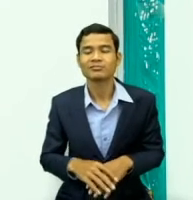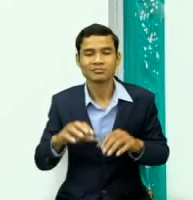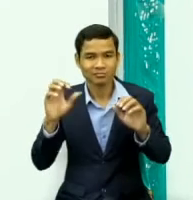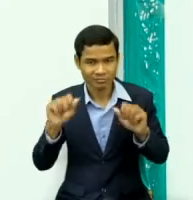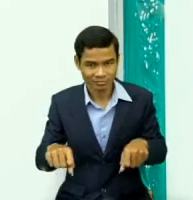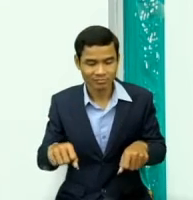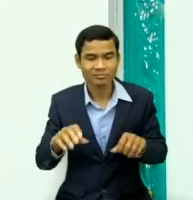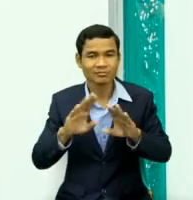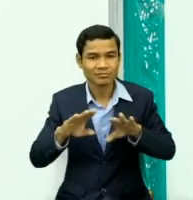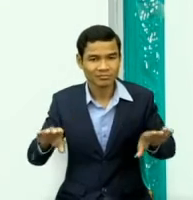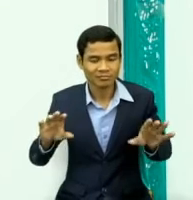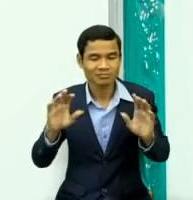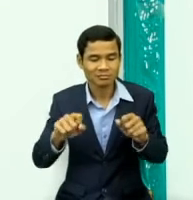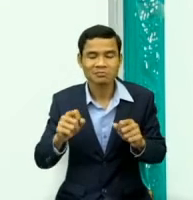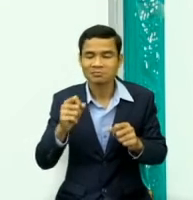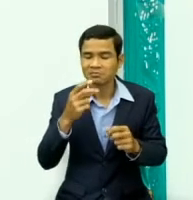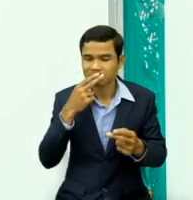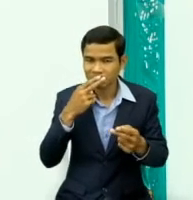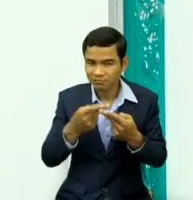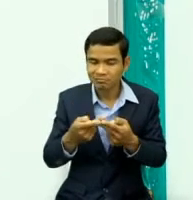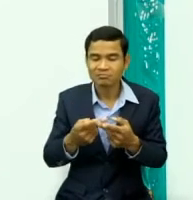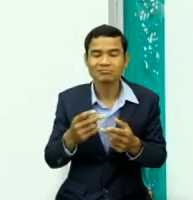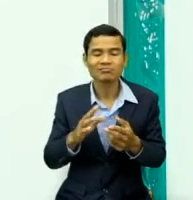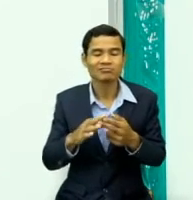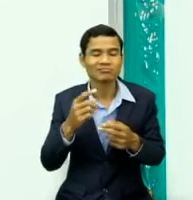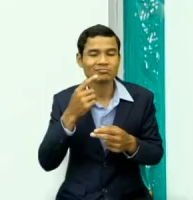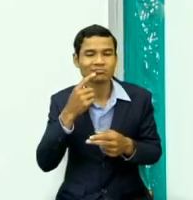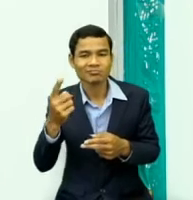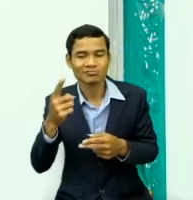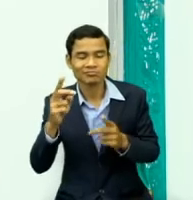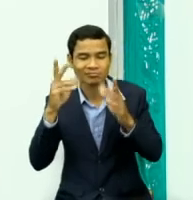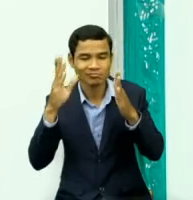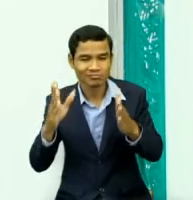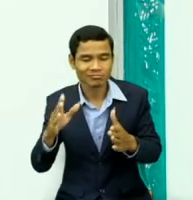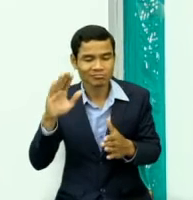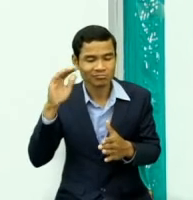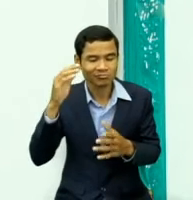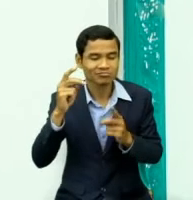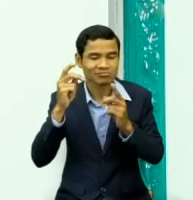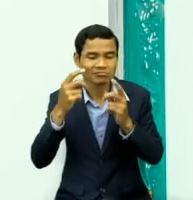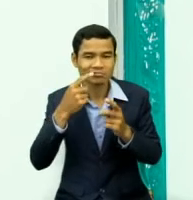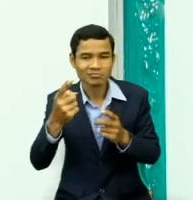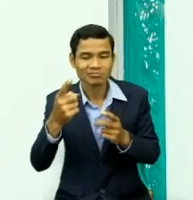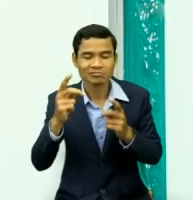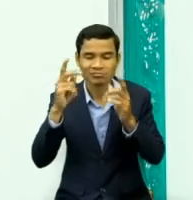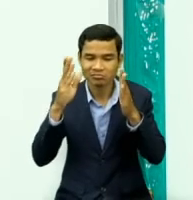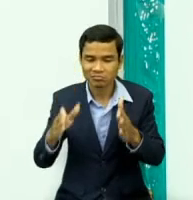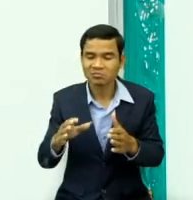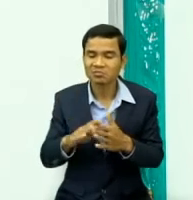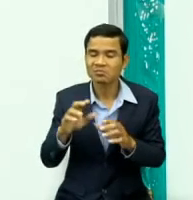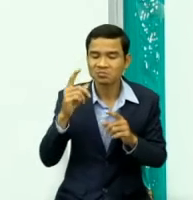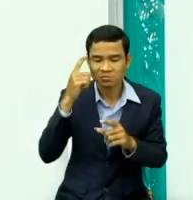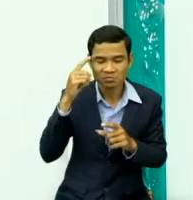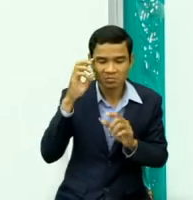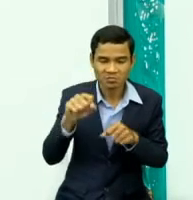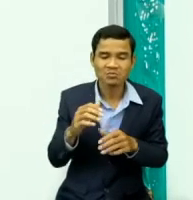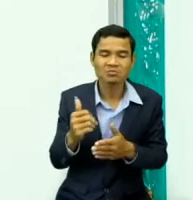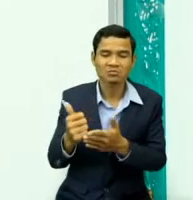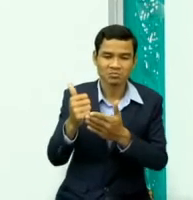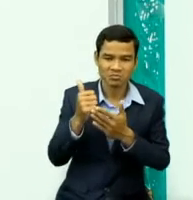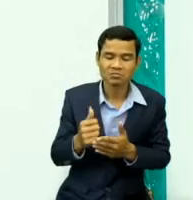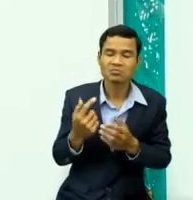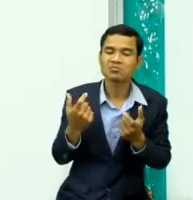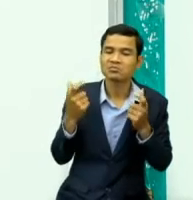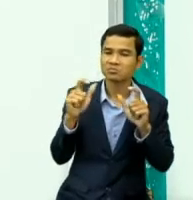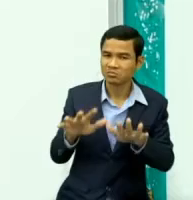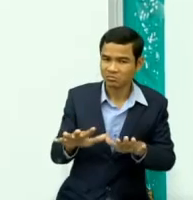chà con clap và con chỉ chơi thế tới chuẩn bị prep nè kêu được kêu hai nó con là bài con chà bạn đang hái chuối chuối đã sải